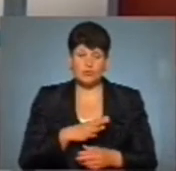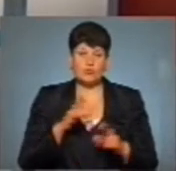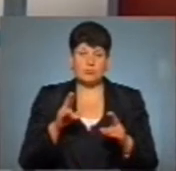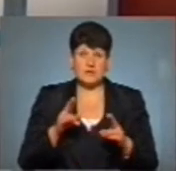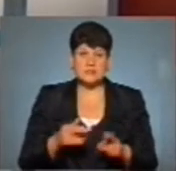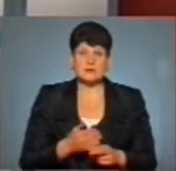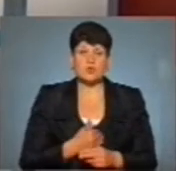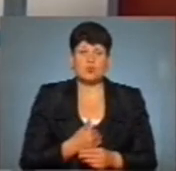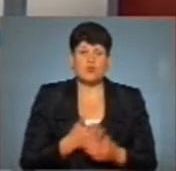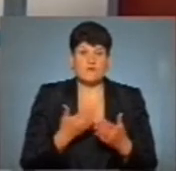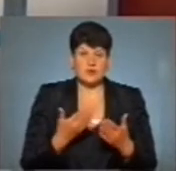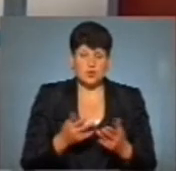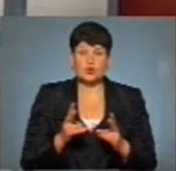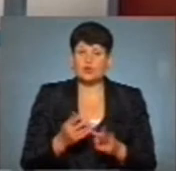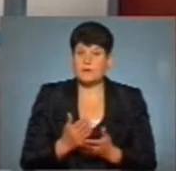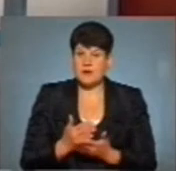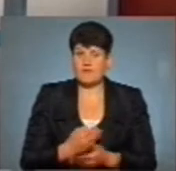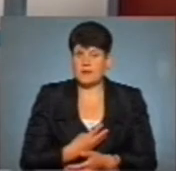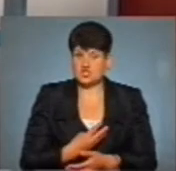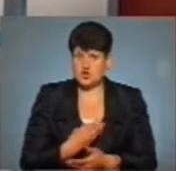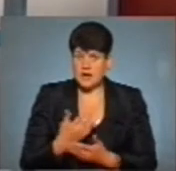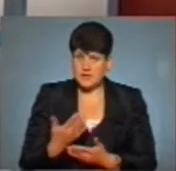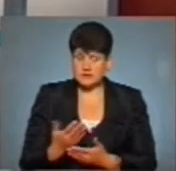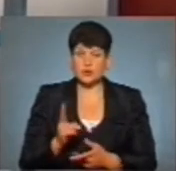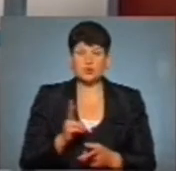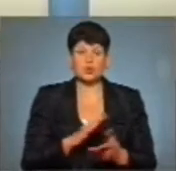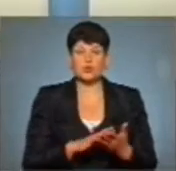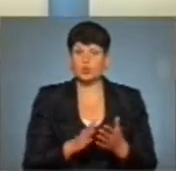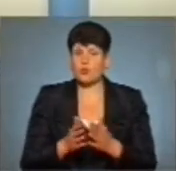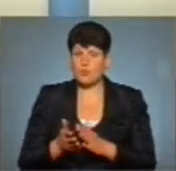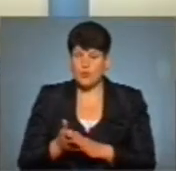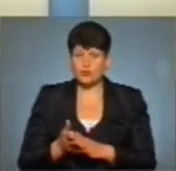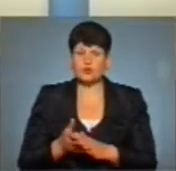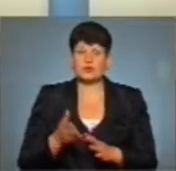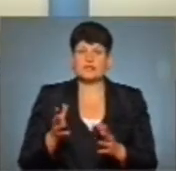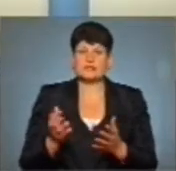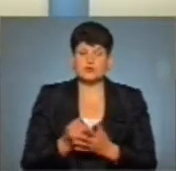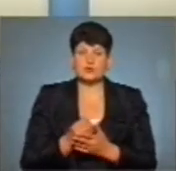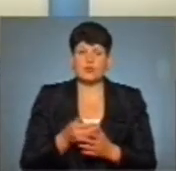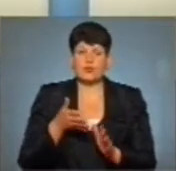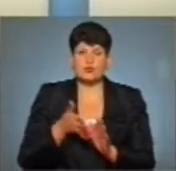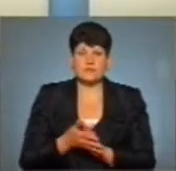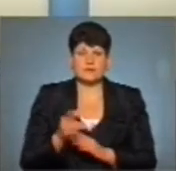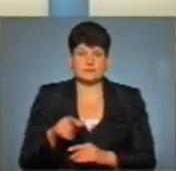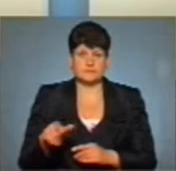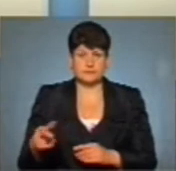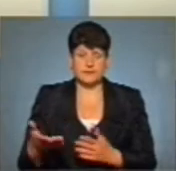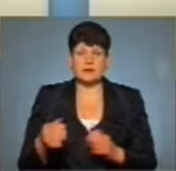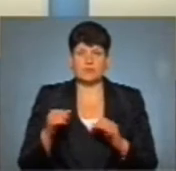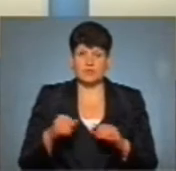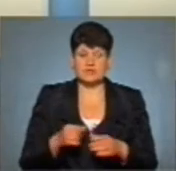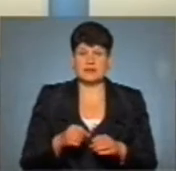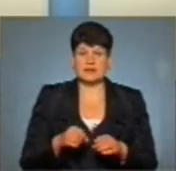добровільності, протягом якого хто мав бажання, хто домовився, хто знайшов порозуміння серед мешканців громад, змогли ухвалити